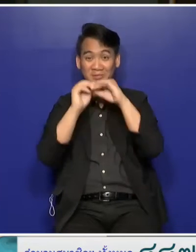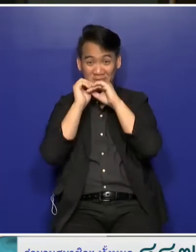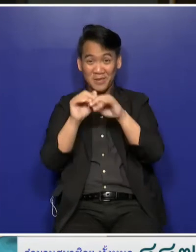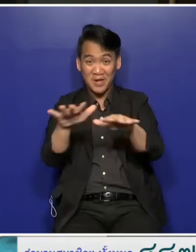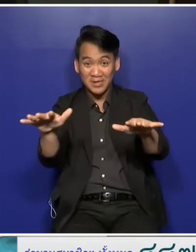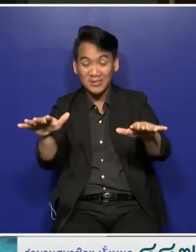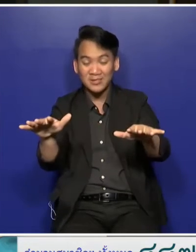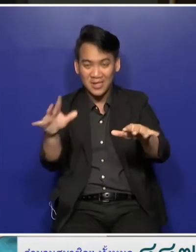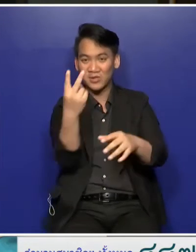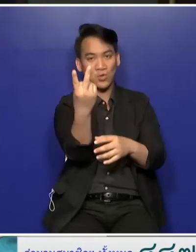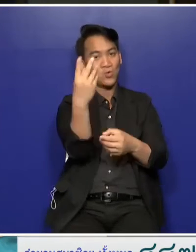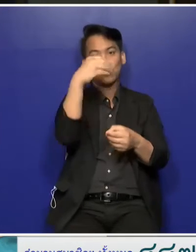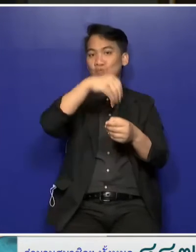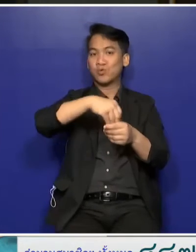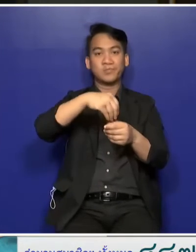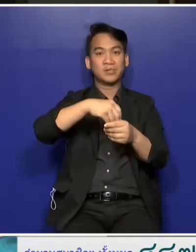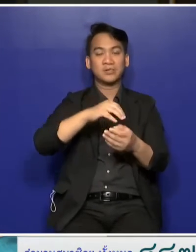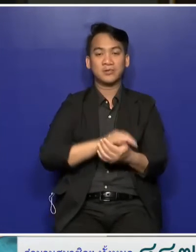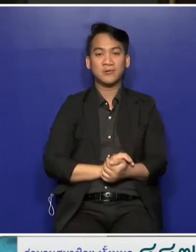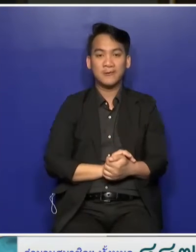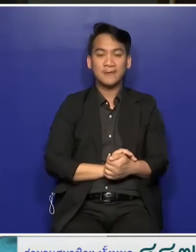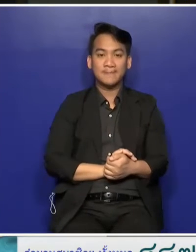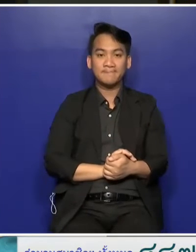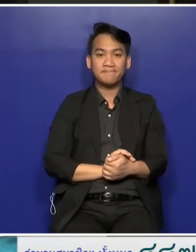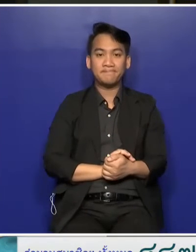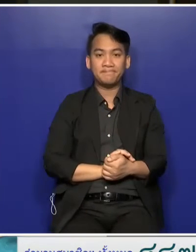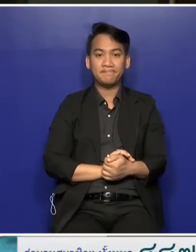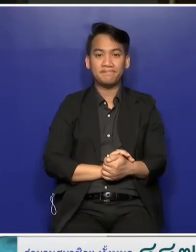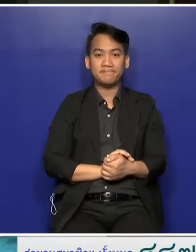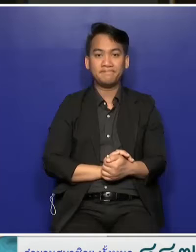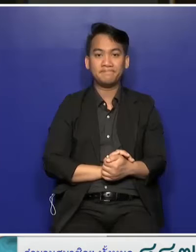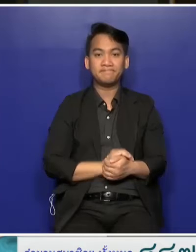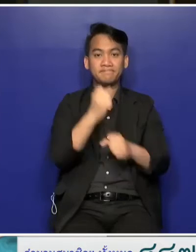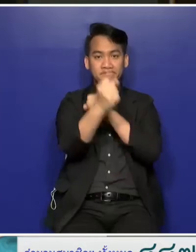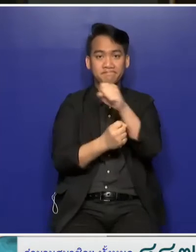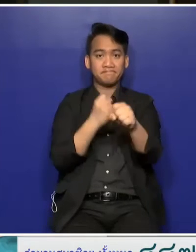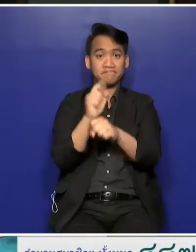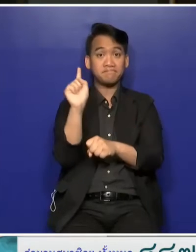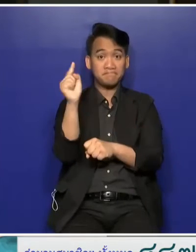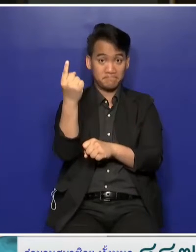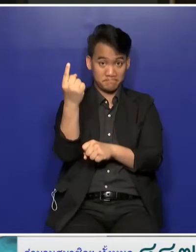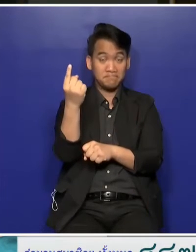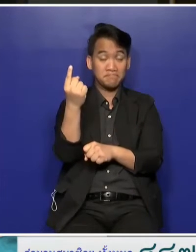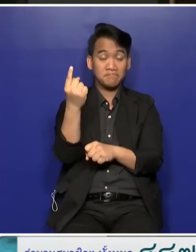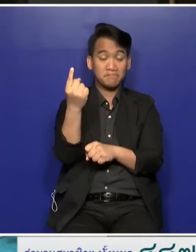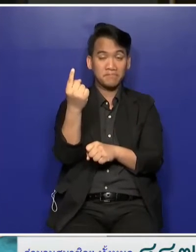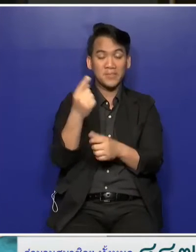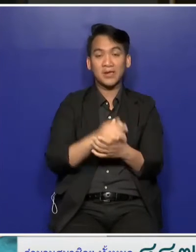หำ Hair